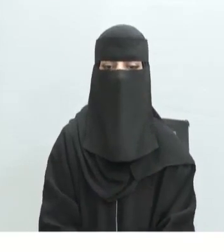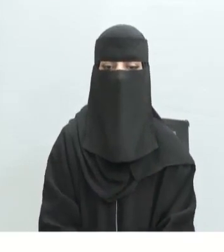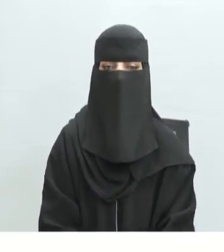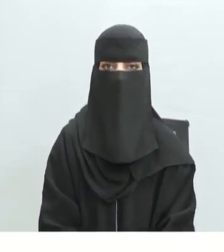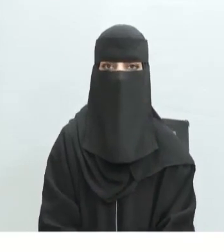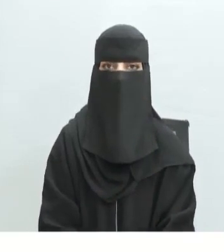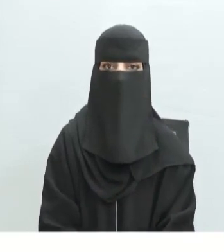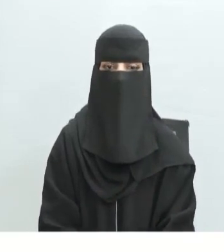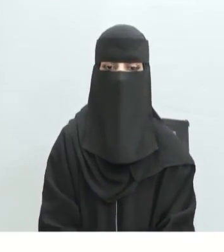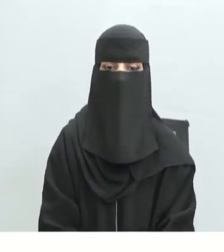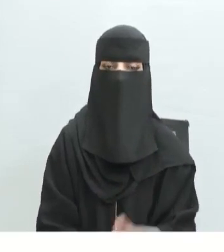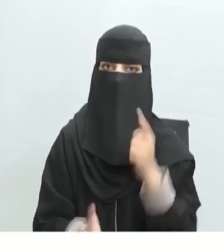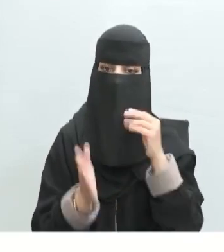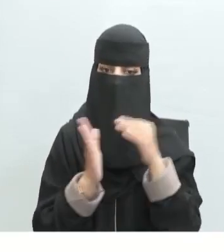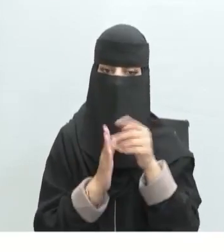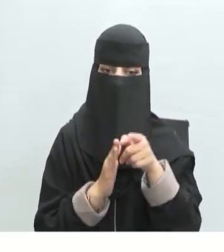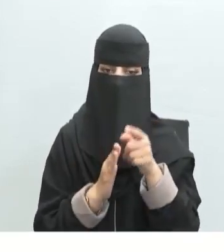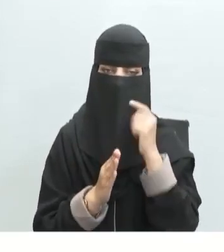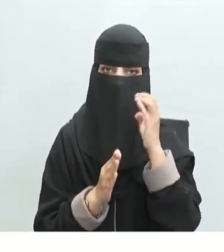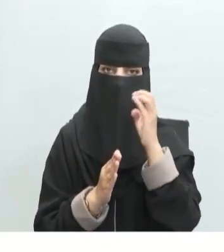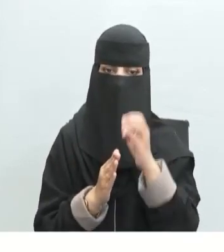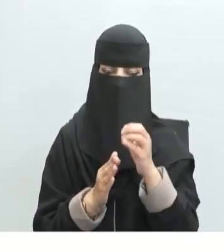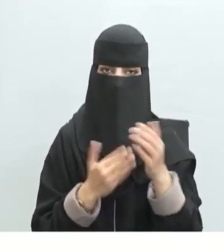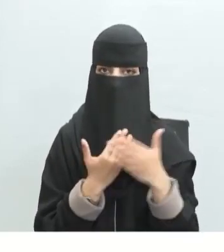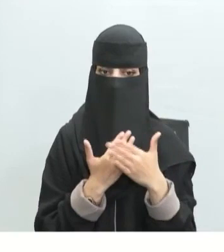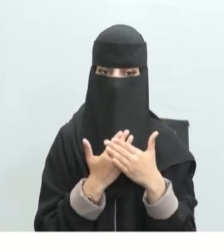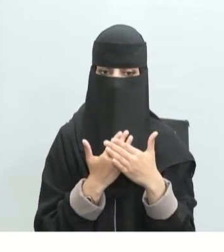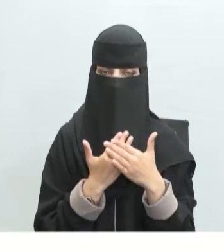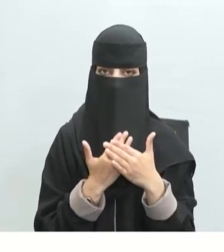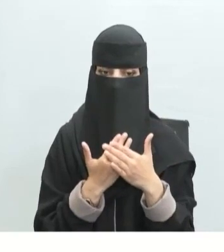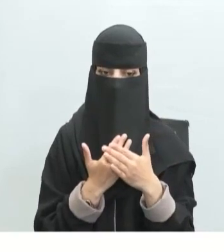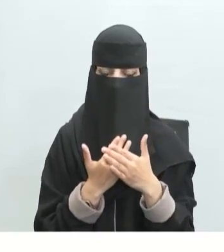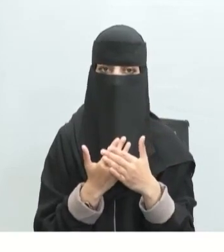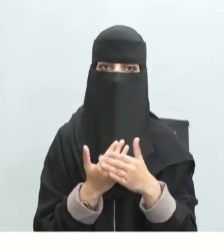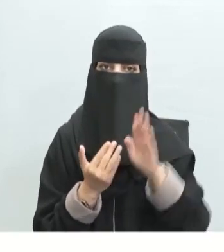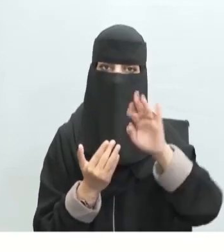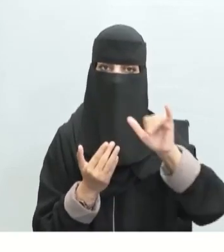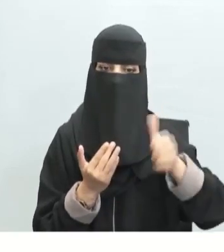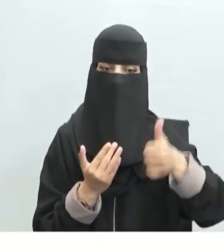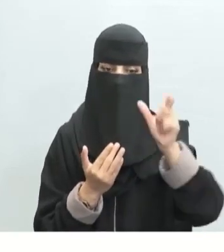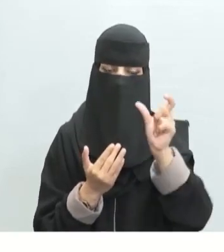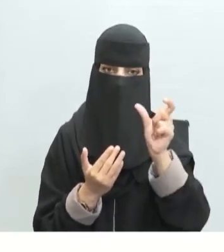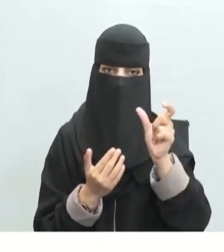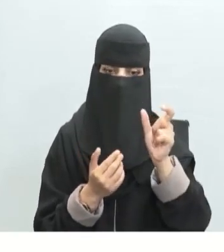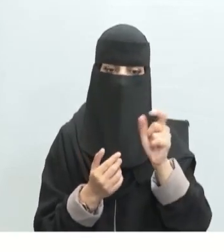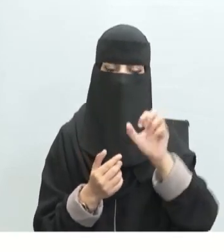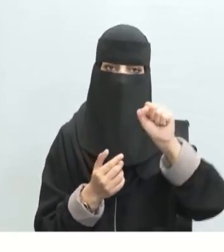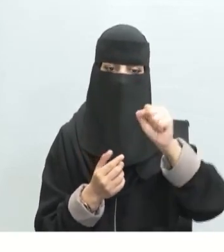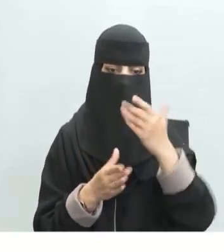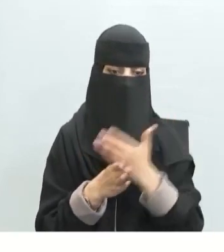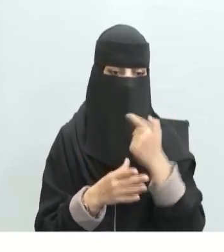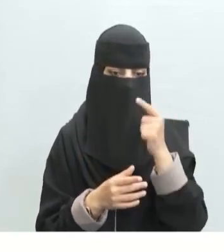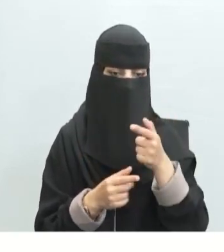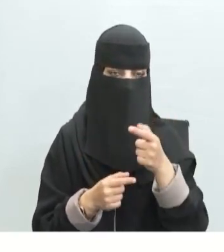س بهذا الشكل وبالتالي بتكون الان المطلوب قاللك ابغى ساين اي ساين الاي